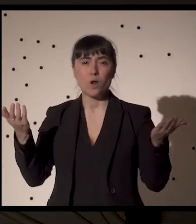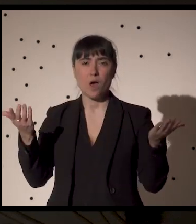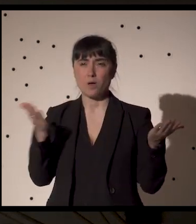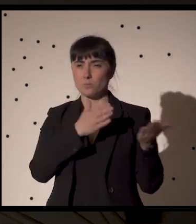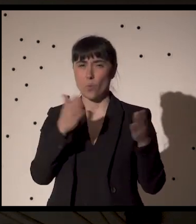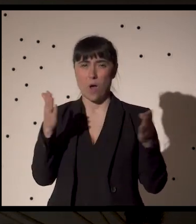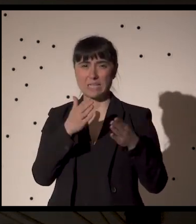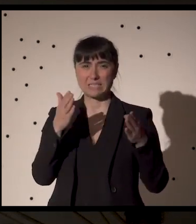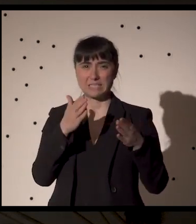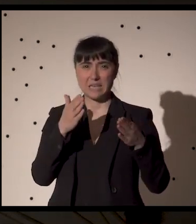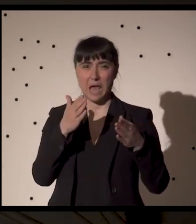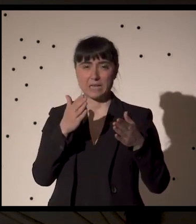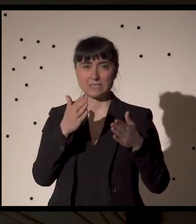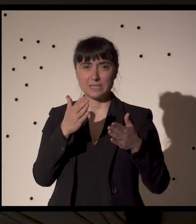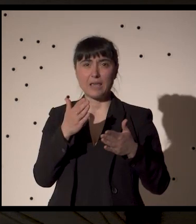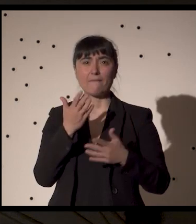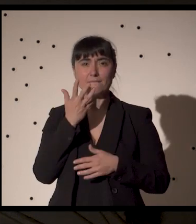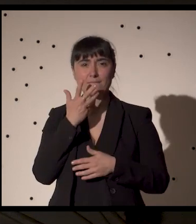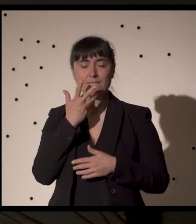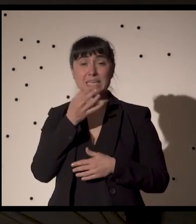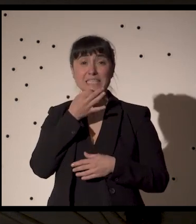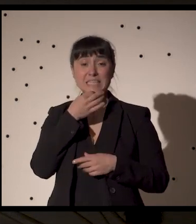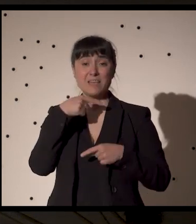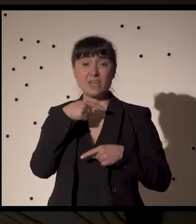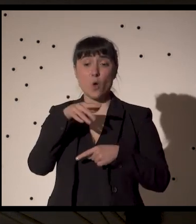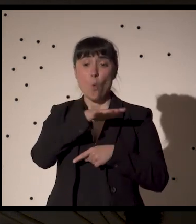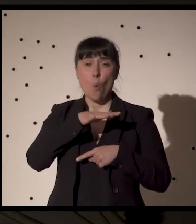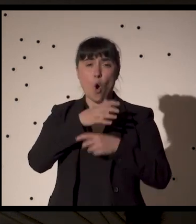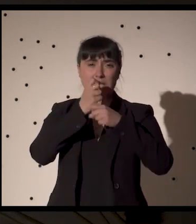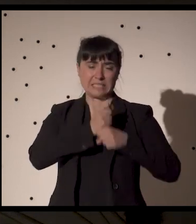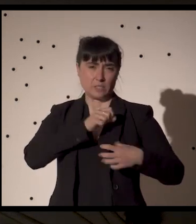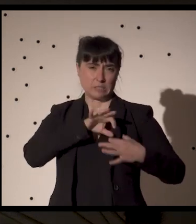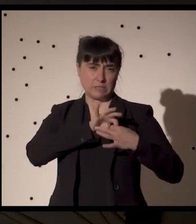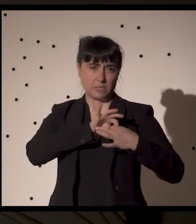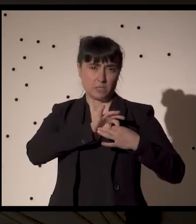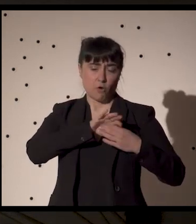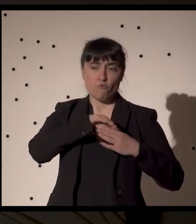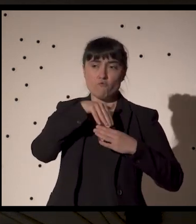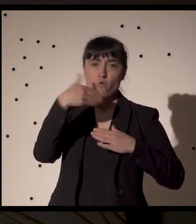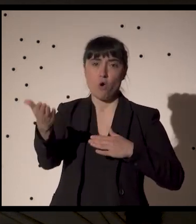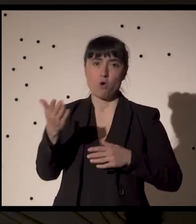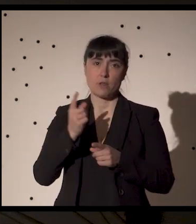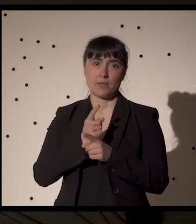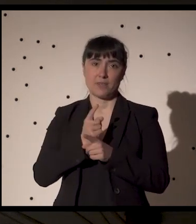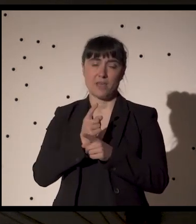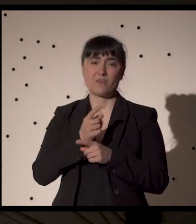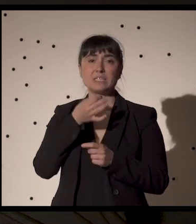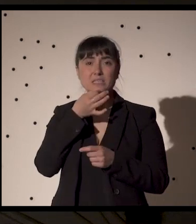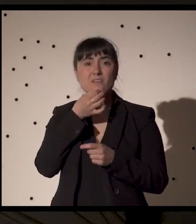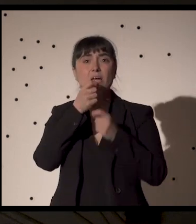lavori debba anche ogni tanto uscire dai luoghi istituzionali Ecco che questo dialogo aperto con la città